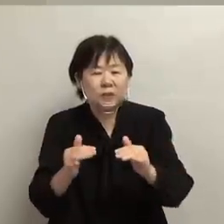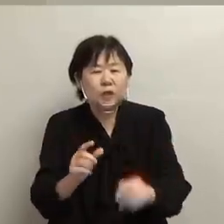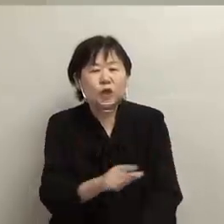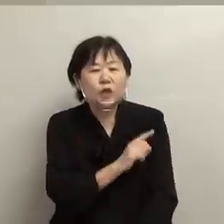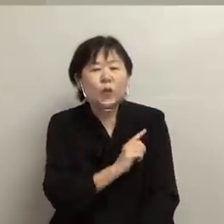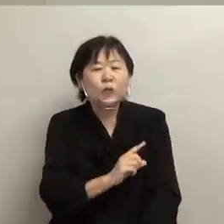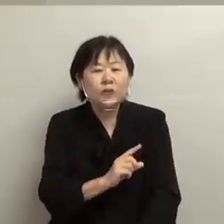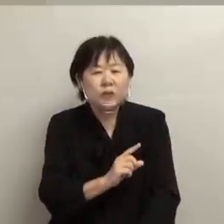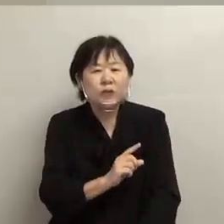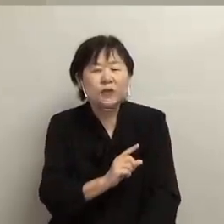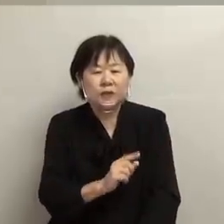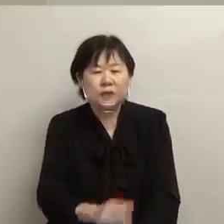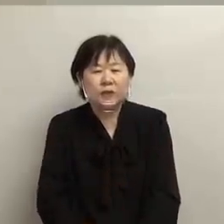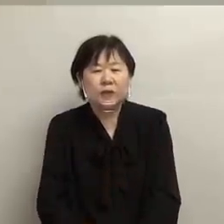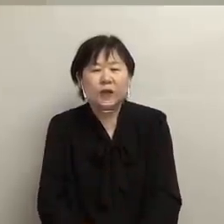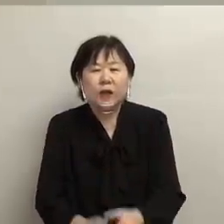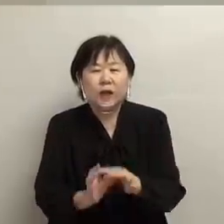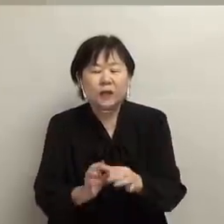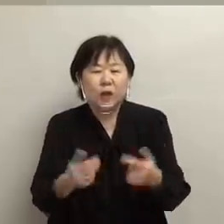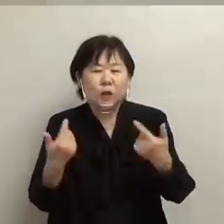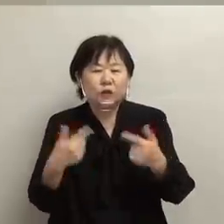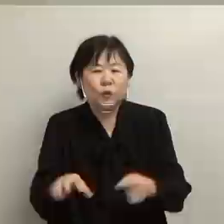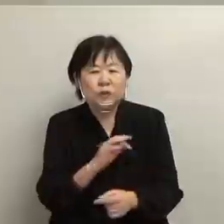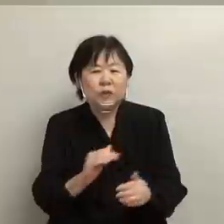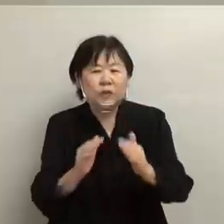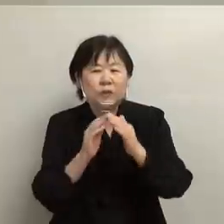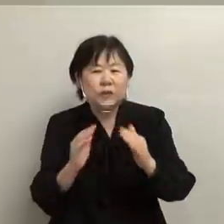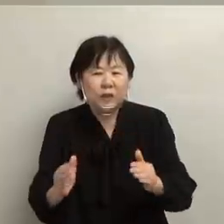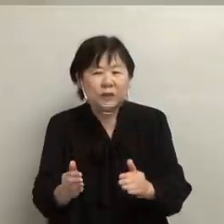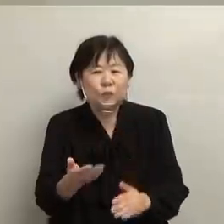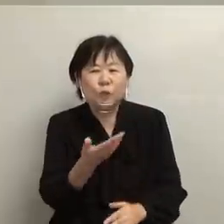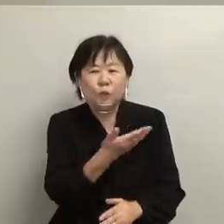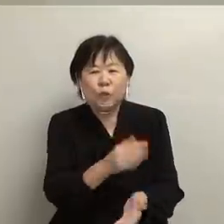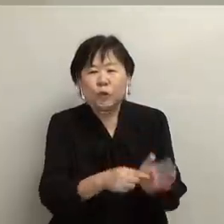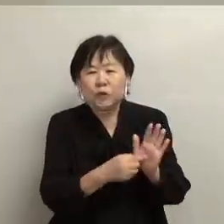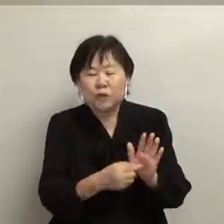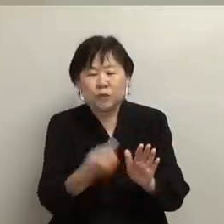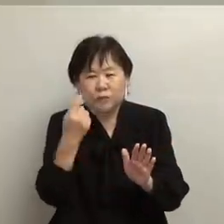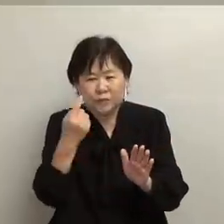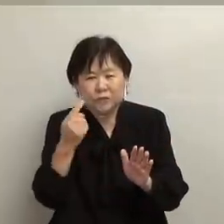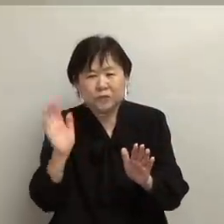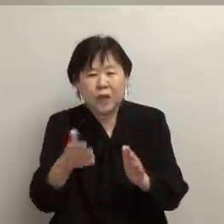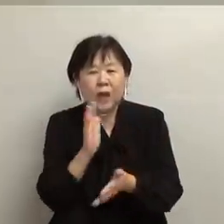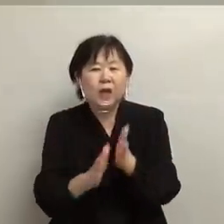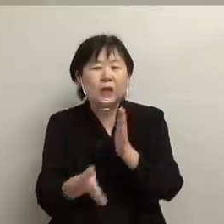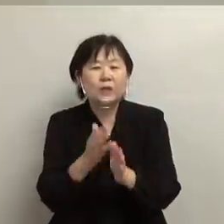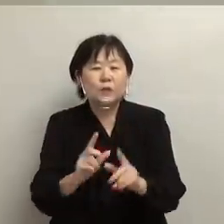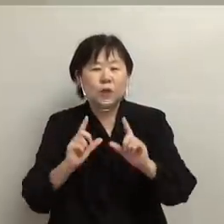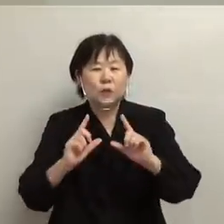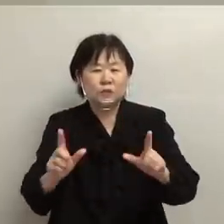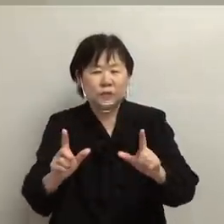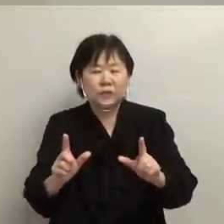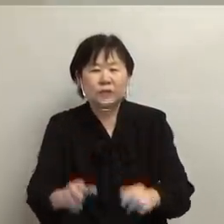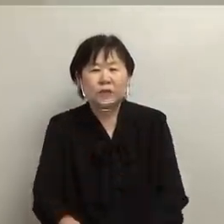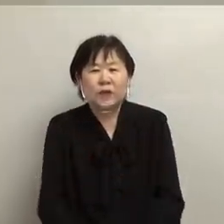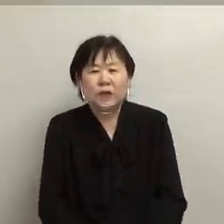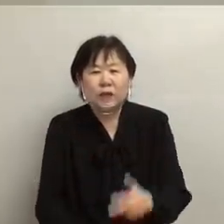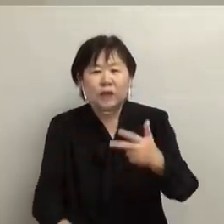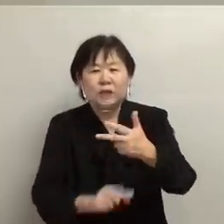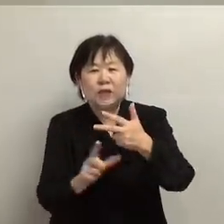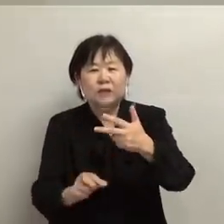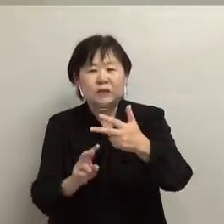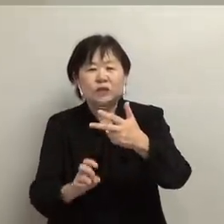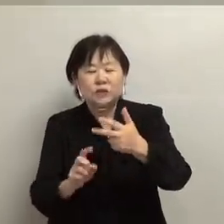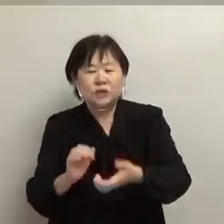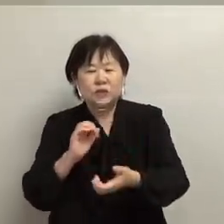あの関連の常任委員会で汚職ももちろん今度ね日出てると思いますが改めて報告したいと思います4月21日の定例